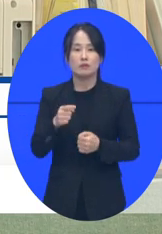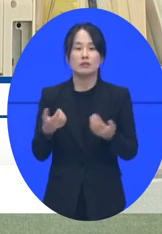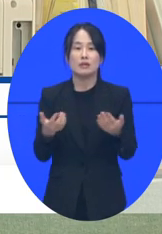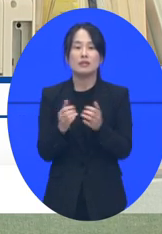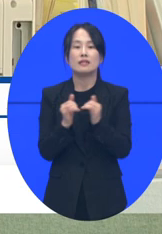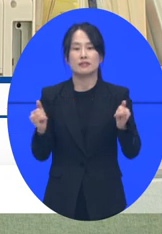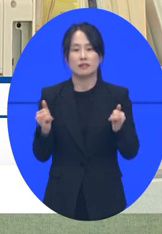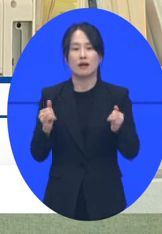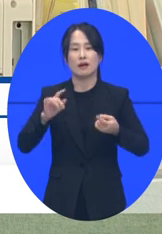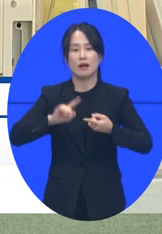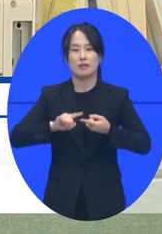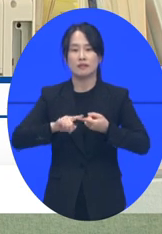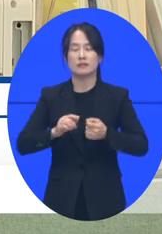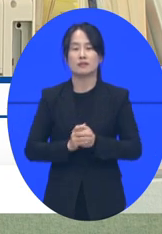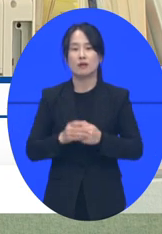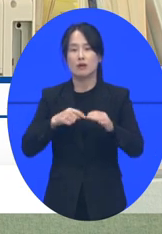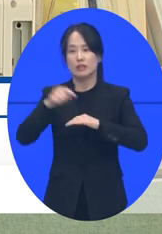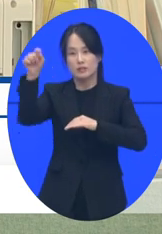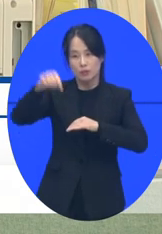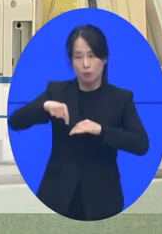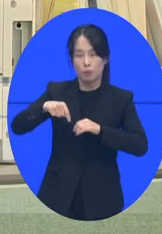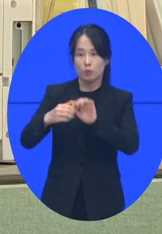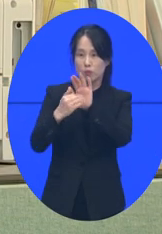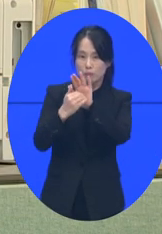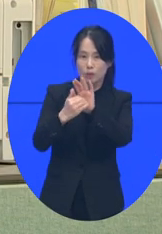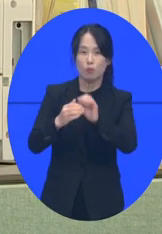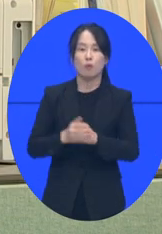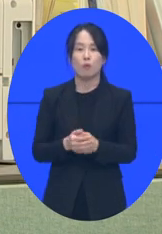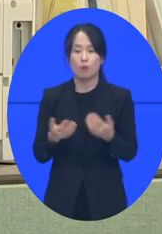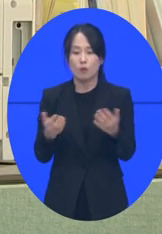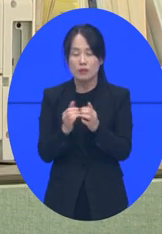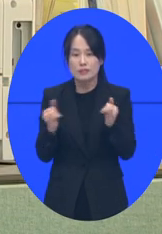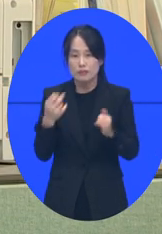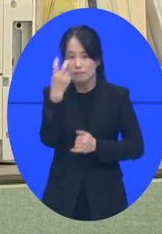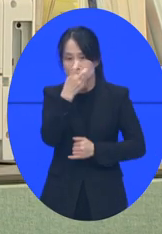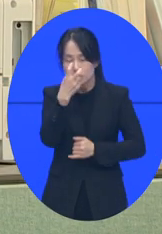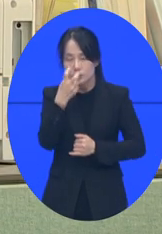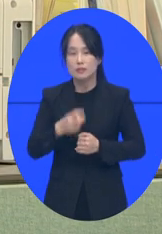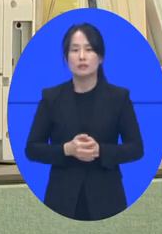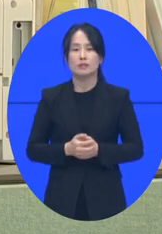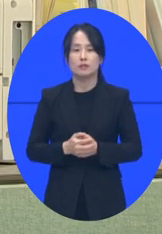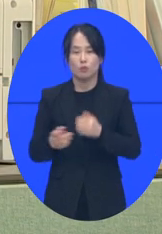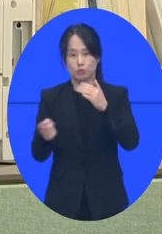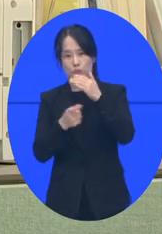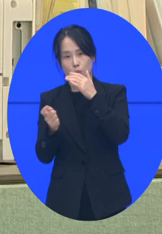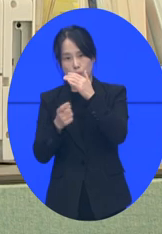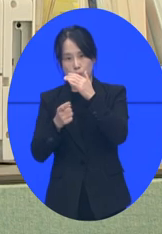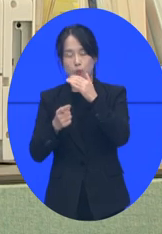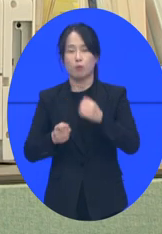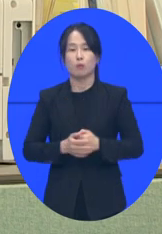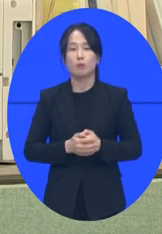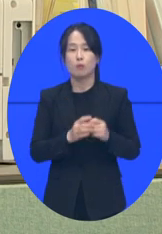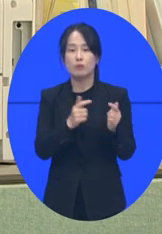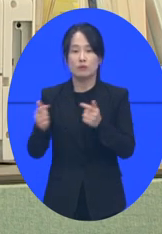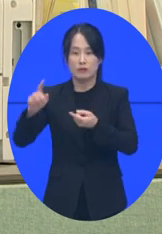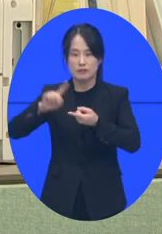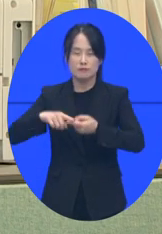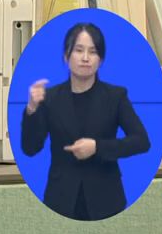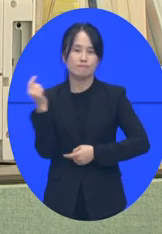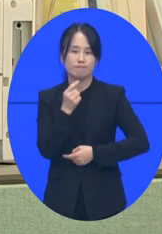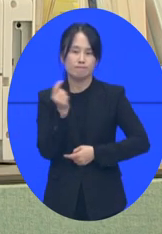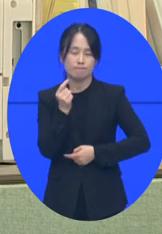대해서는 야생동물의 출입 단이가 종 관리 그다음에 소독 등에 대해서